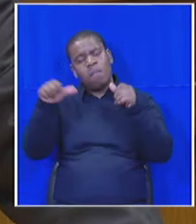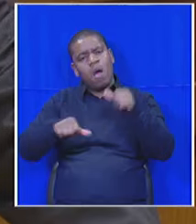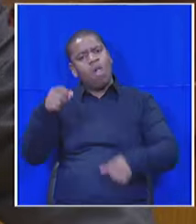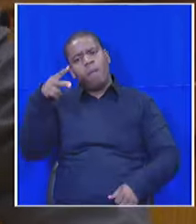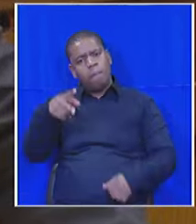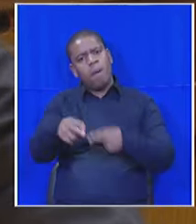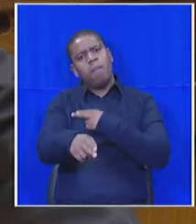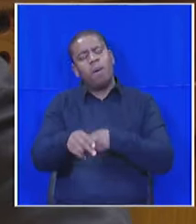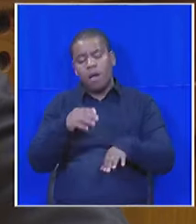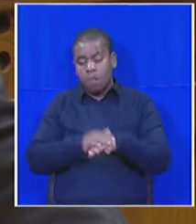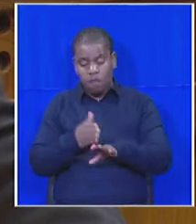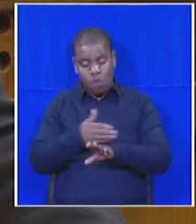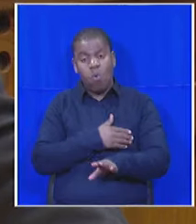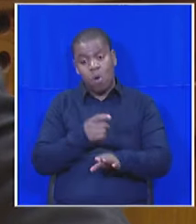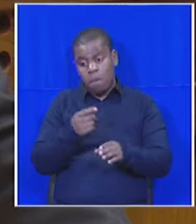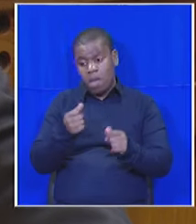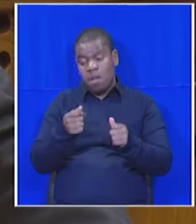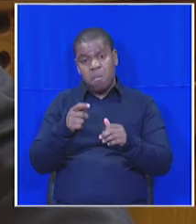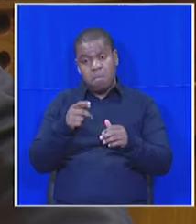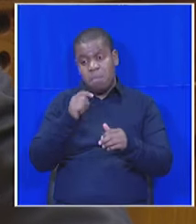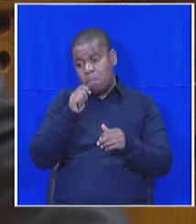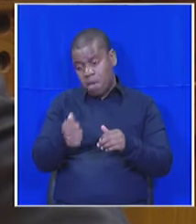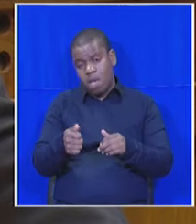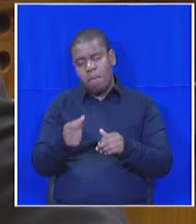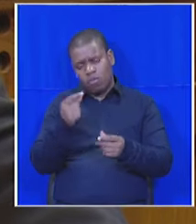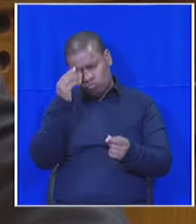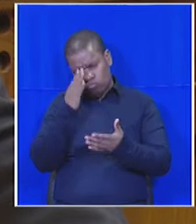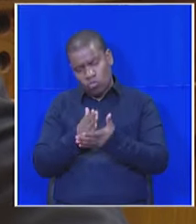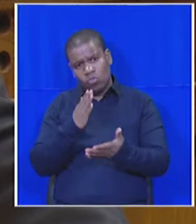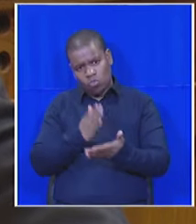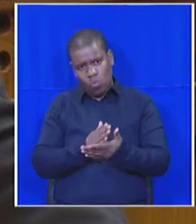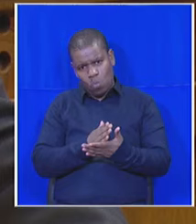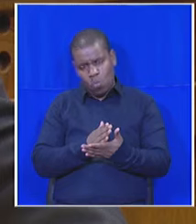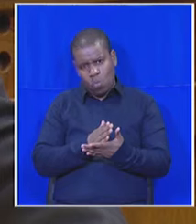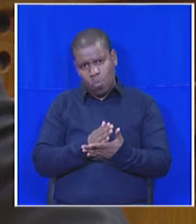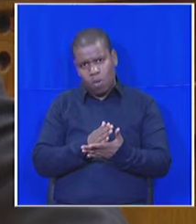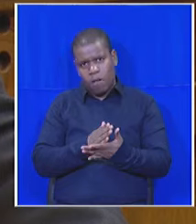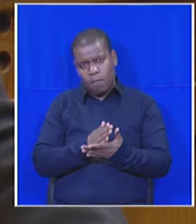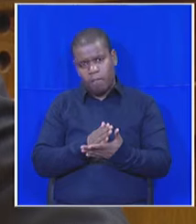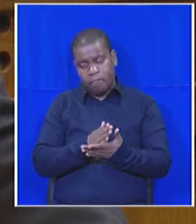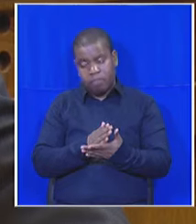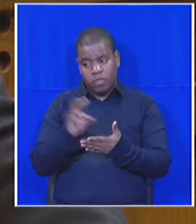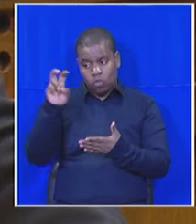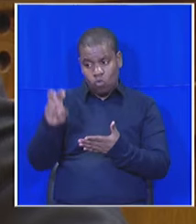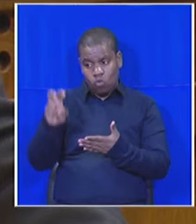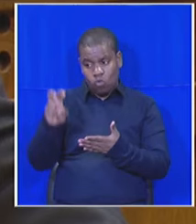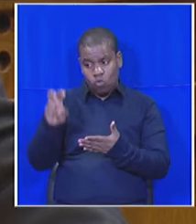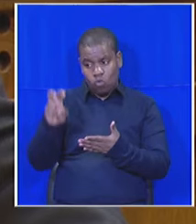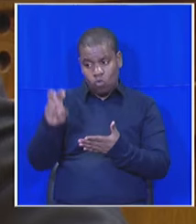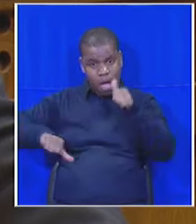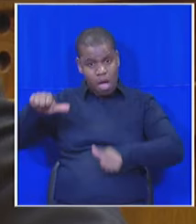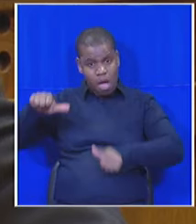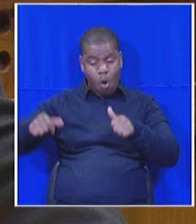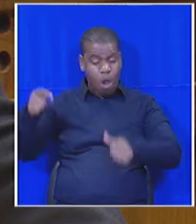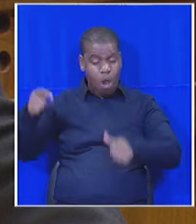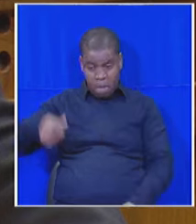doodseker maak dat Eskom se rekening vereffen is, want dis onbillik dat betalersverdienste